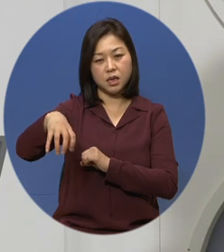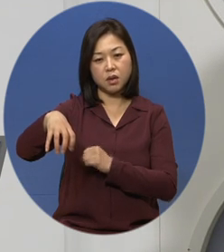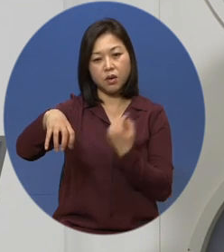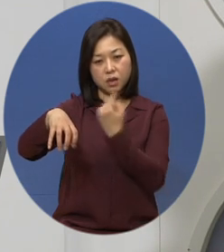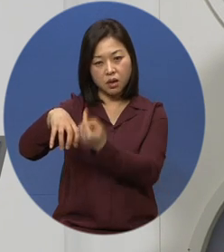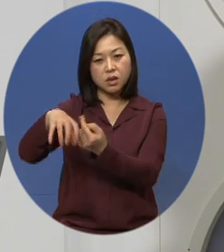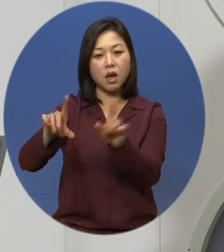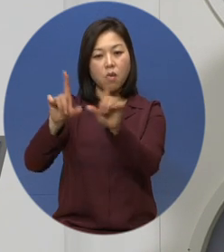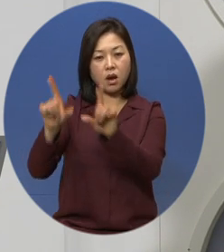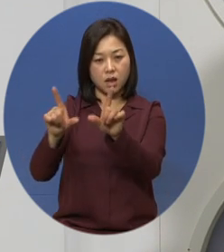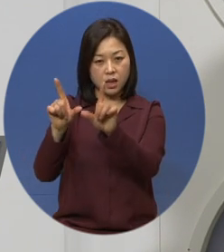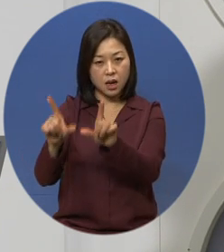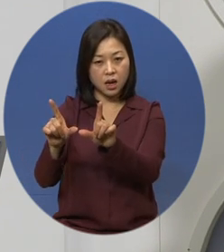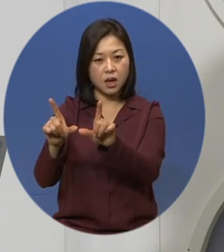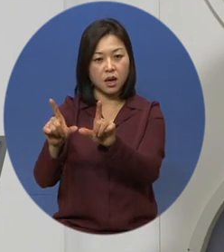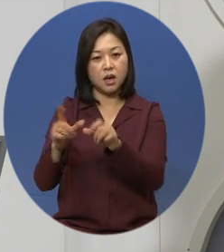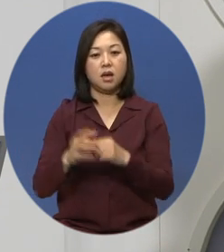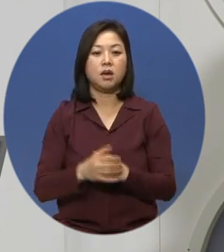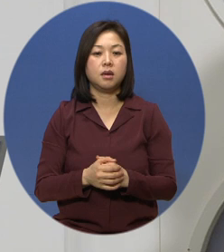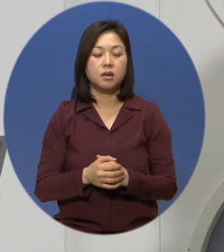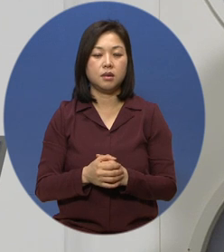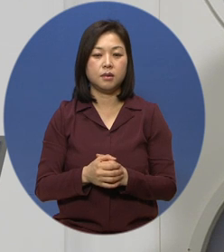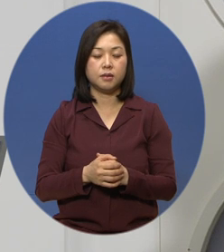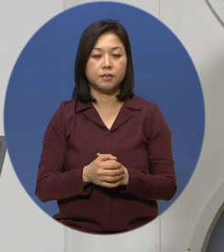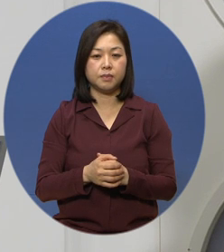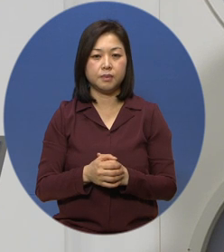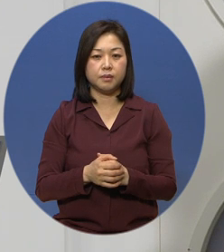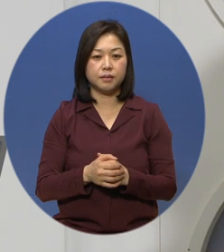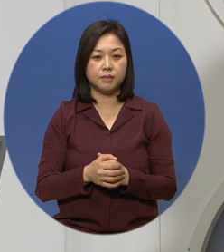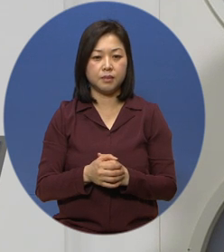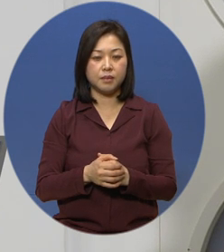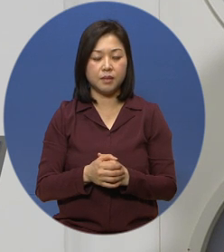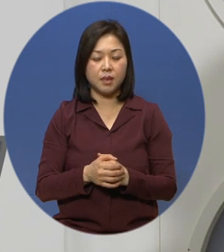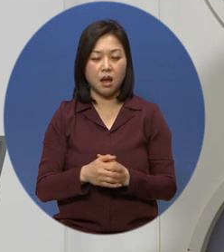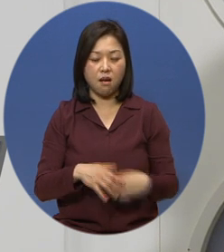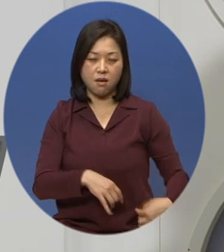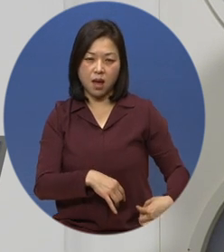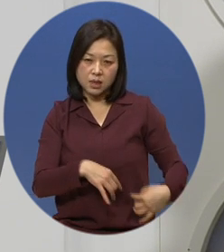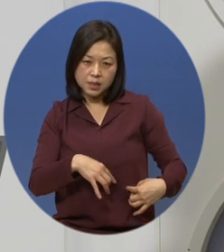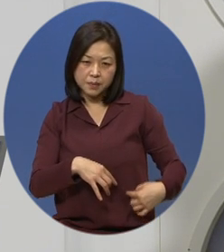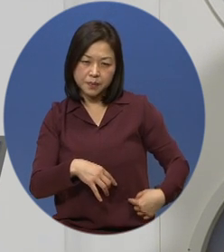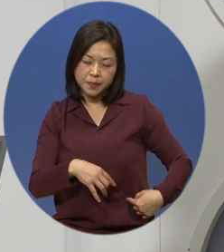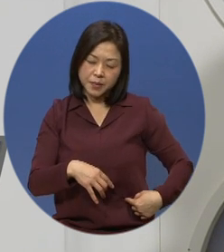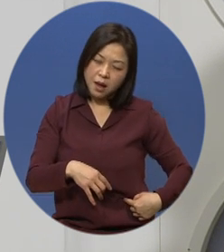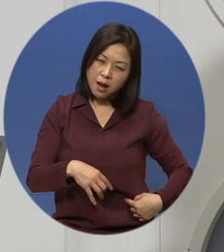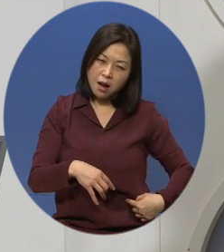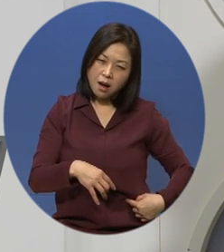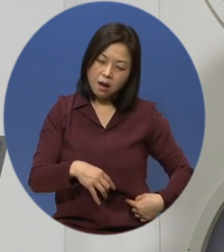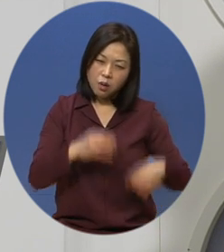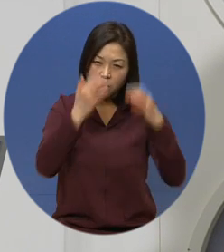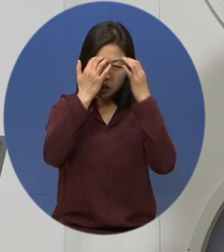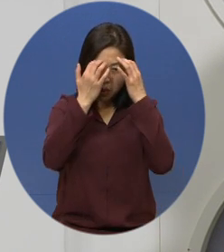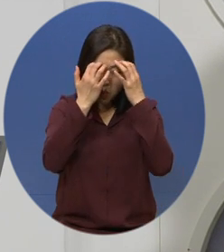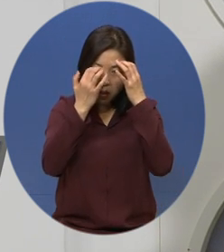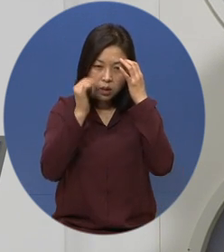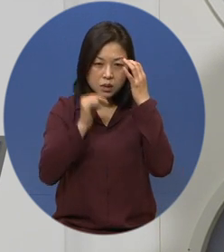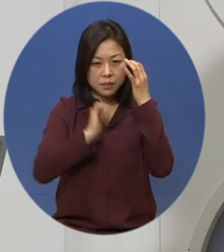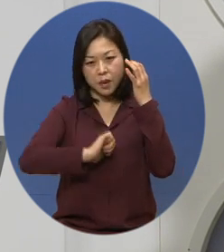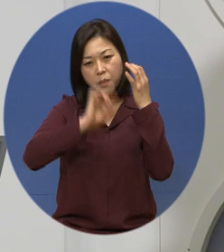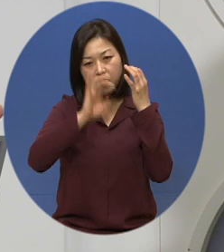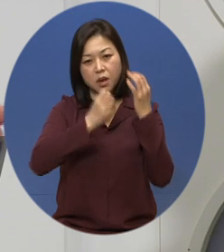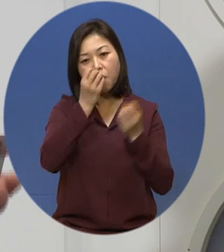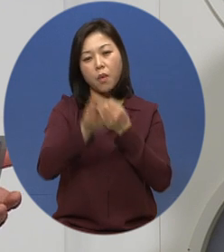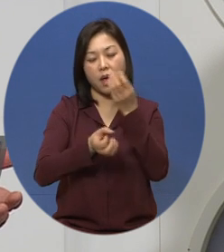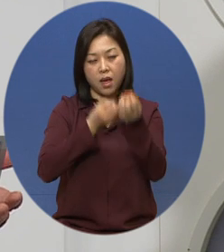하다가 도저히 그 어 어 양심의 학내 양심의 에 거의 를 하는 그런